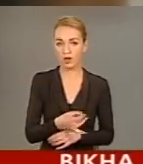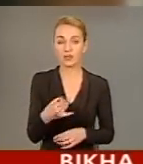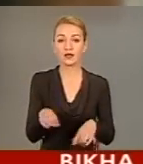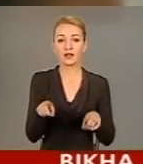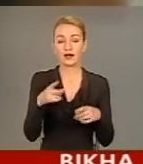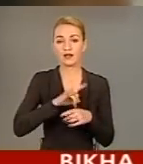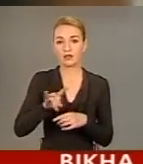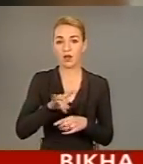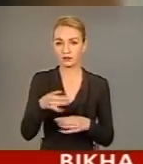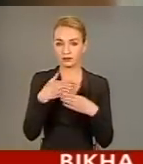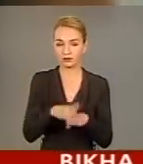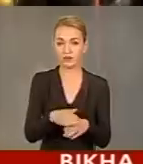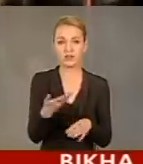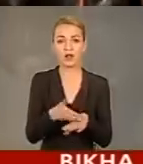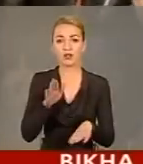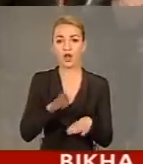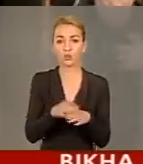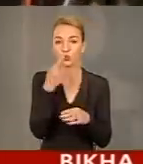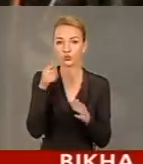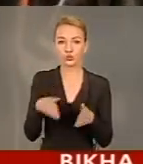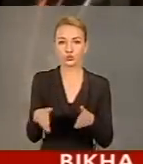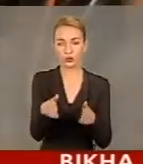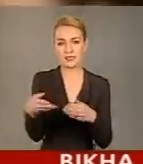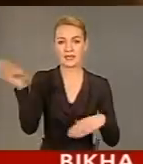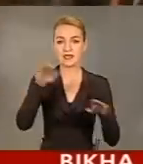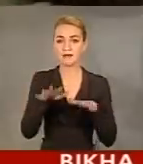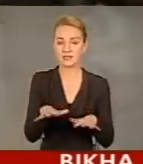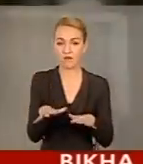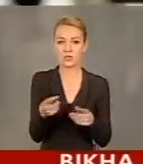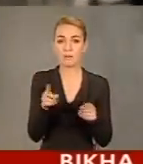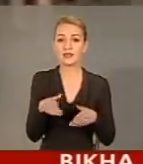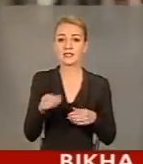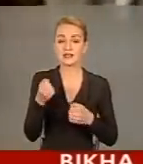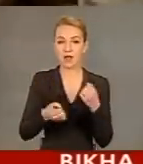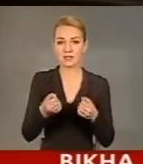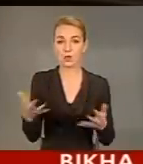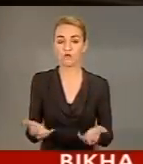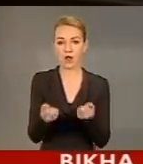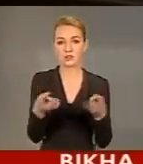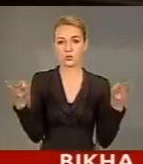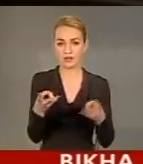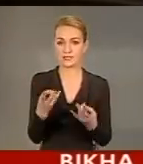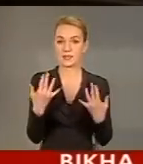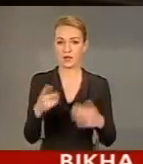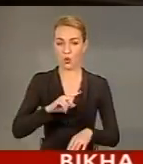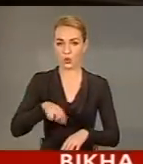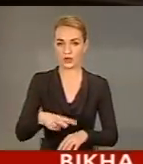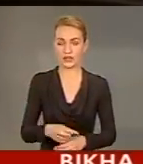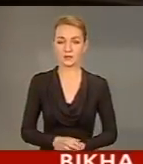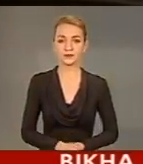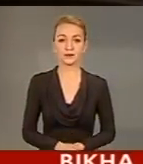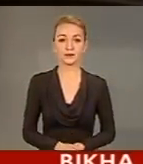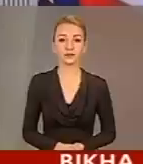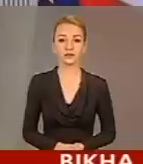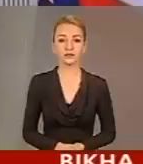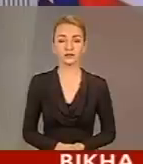зазнав трощі у складнодоступній гірській місцевості. Аби дістатися того місця, рятувальникам знадобилося кілька годин.